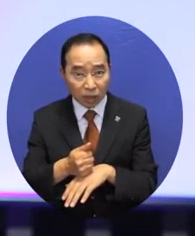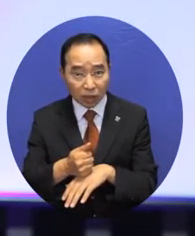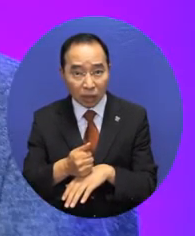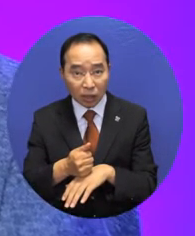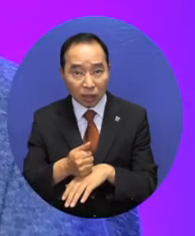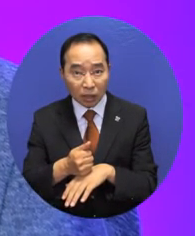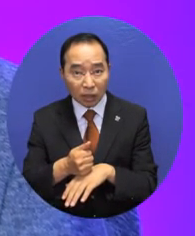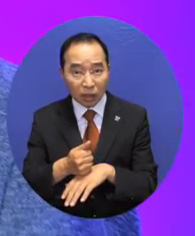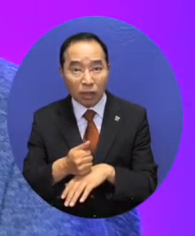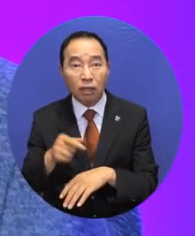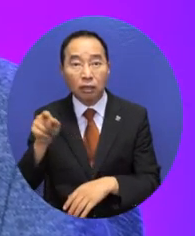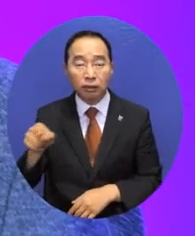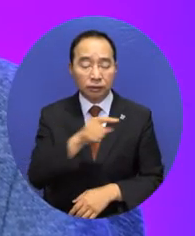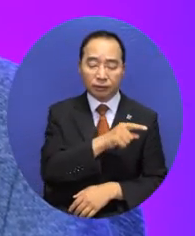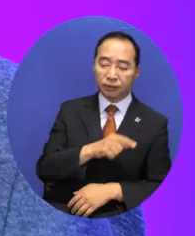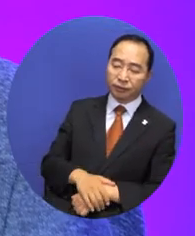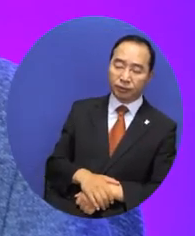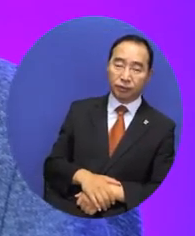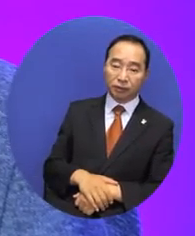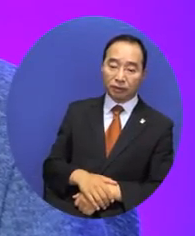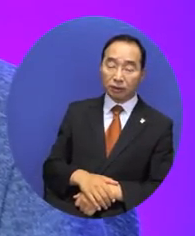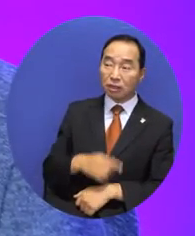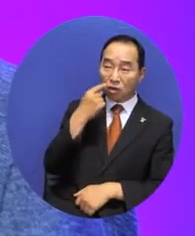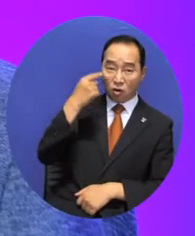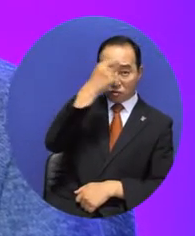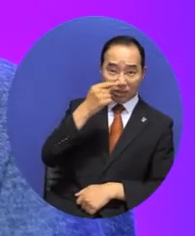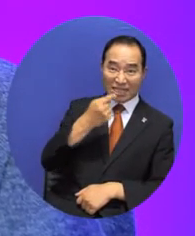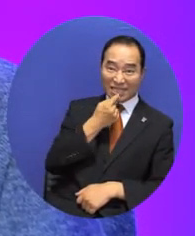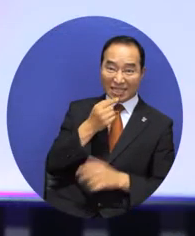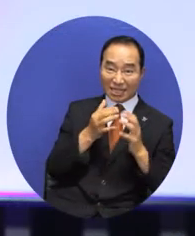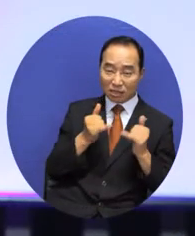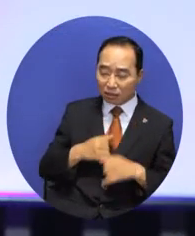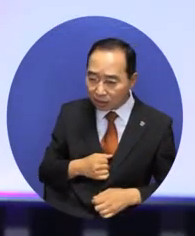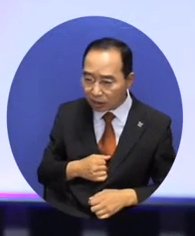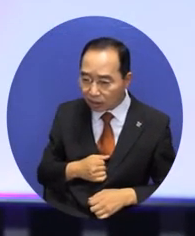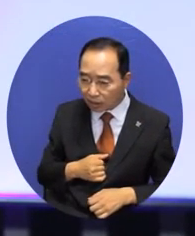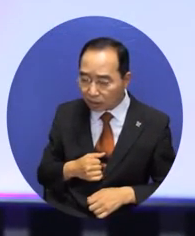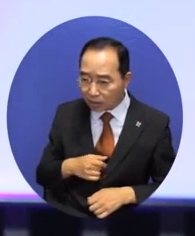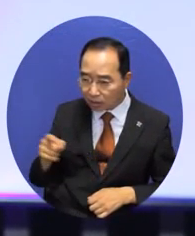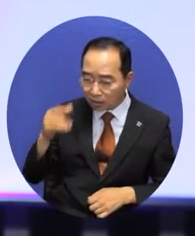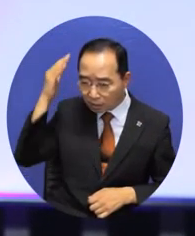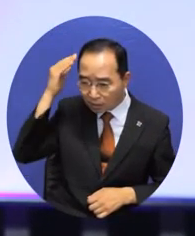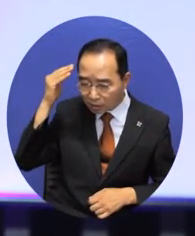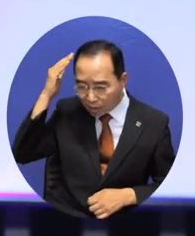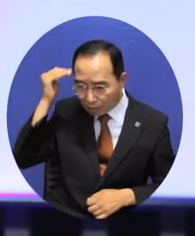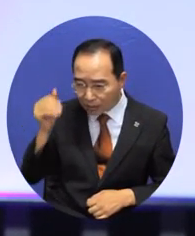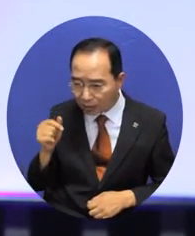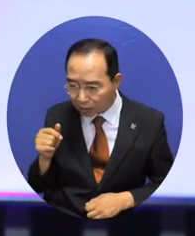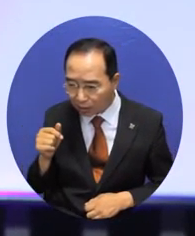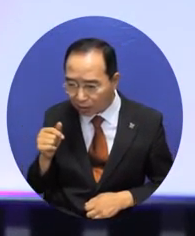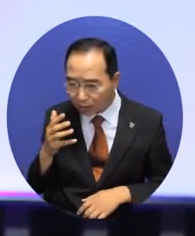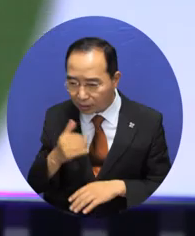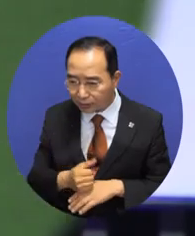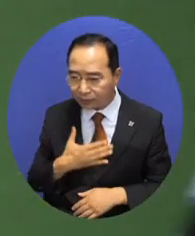뉘우치고 그 흑인 의사를 자기 사위로 받아들이게 됩니다. 이것이 바로 눈부처 차이입니다.